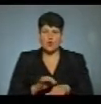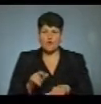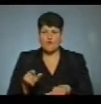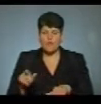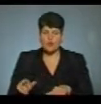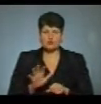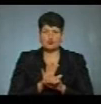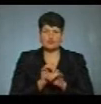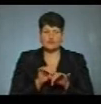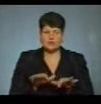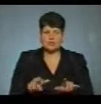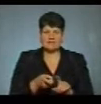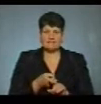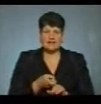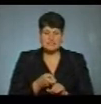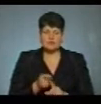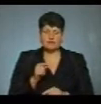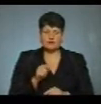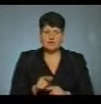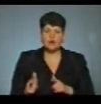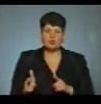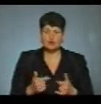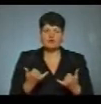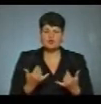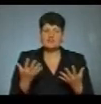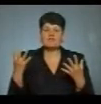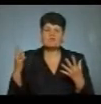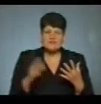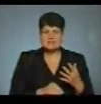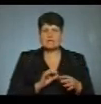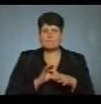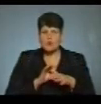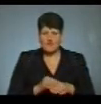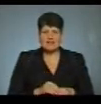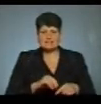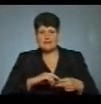гострою коронавірусною інфекцією. Так? Тобто вони готові сьогодні всі провести